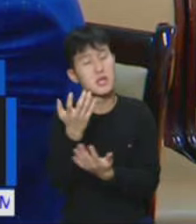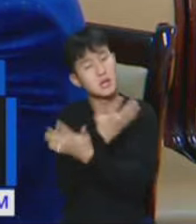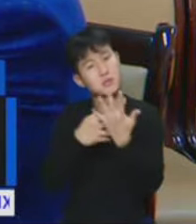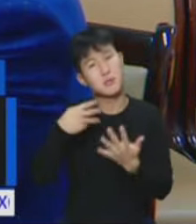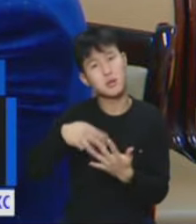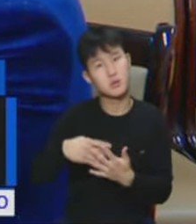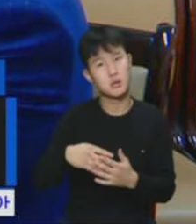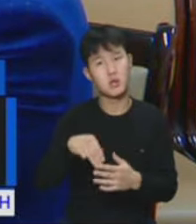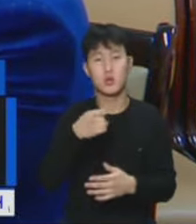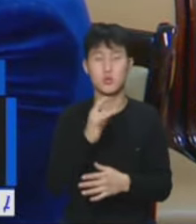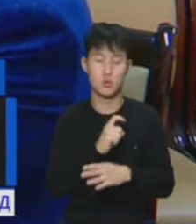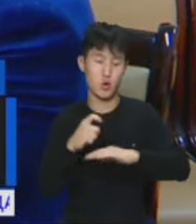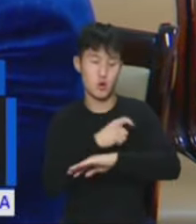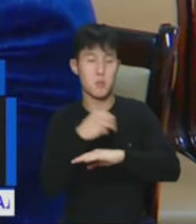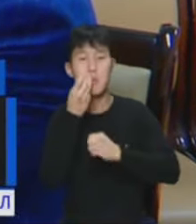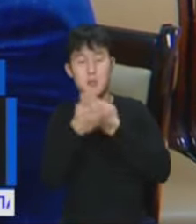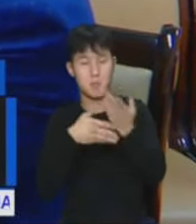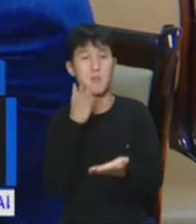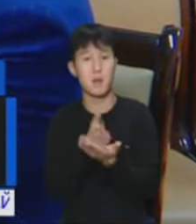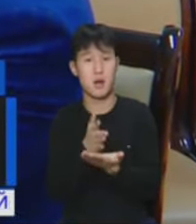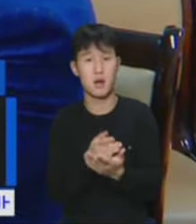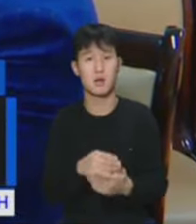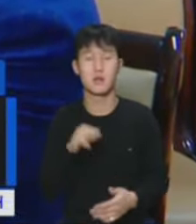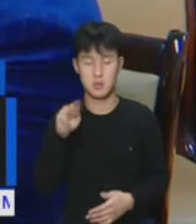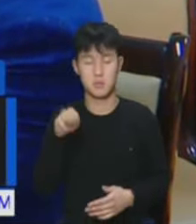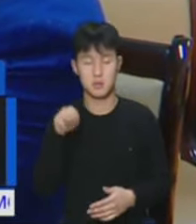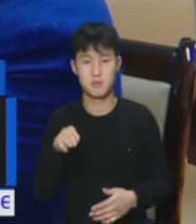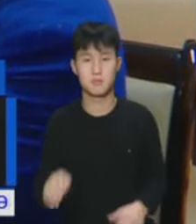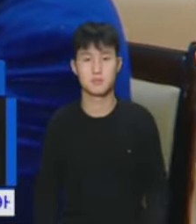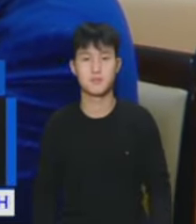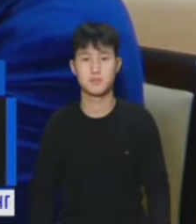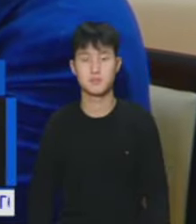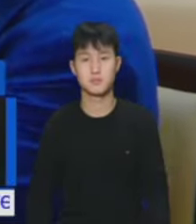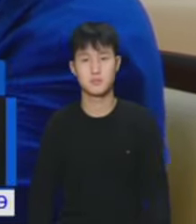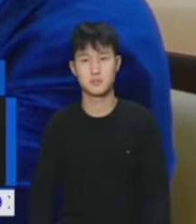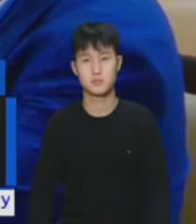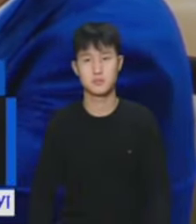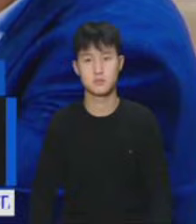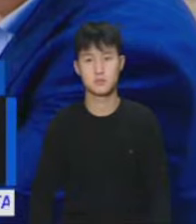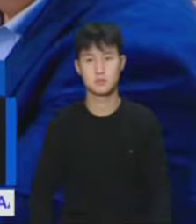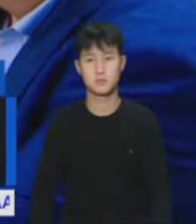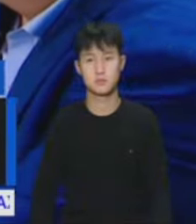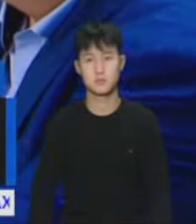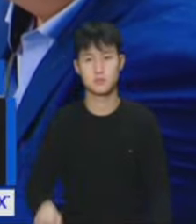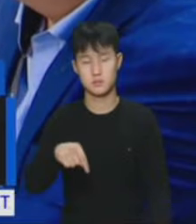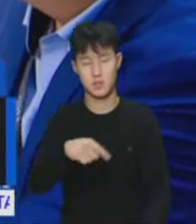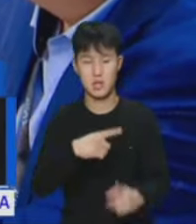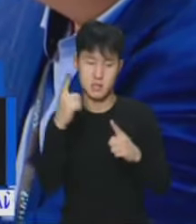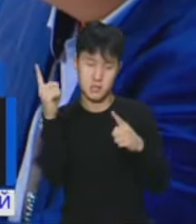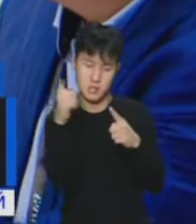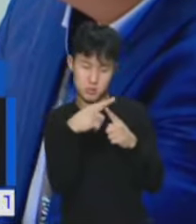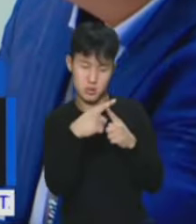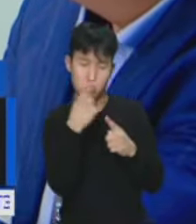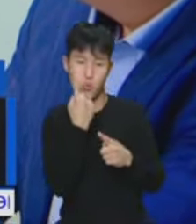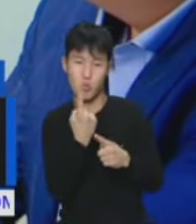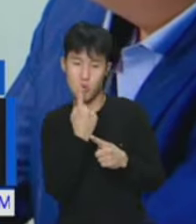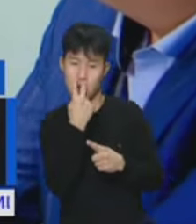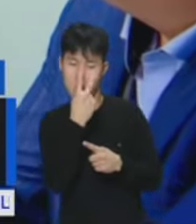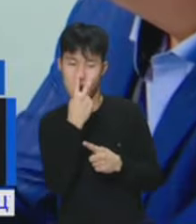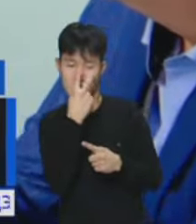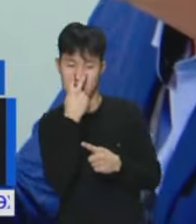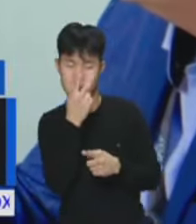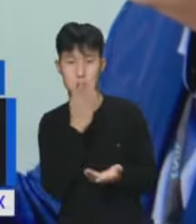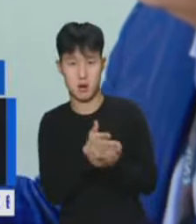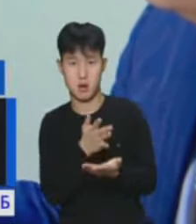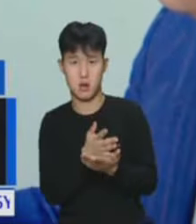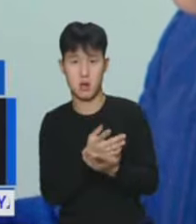төр хорооны даргалт мэддэгдээд байгаа шүү, тийм ээ. Тийм. Тэгэхээр тэн дээрээс би бас төвчээртэй харж байна. Тэгээд тэн